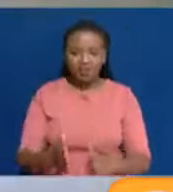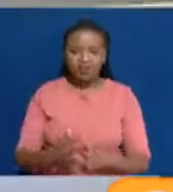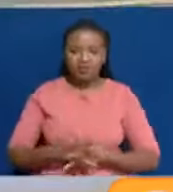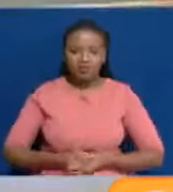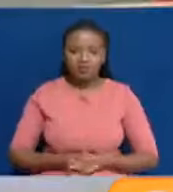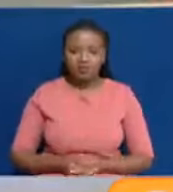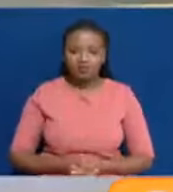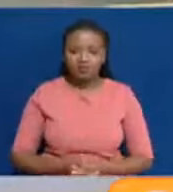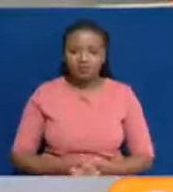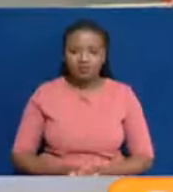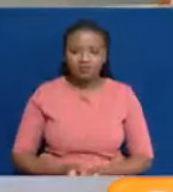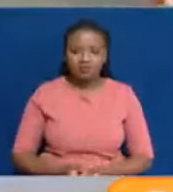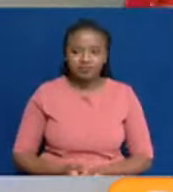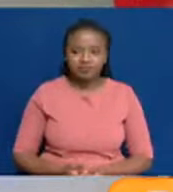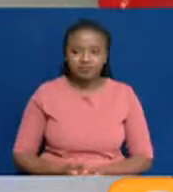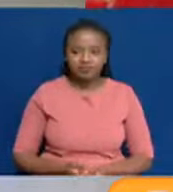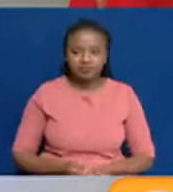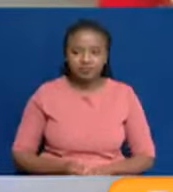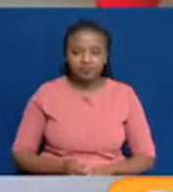competition.